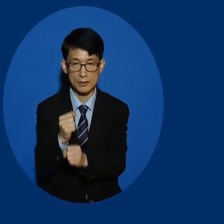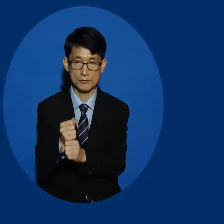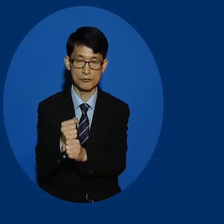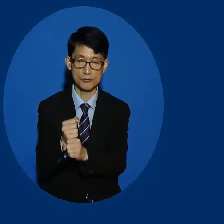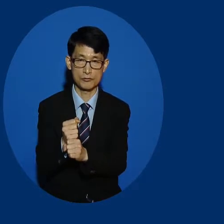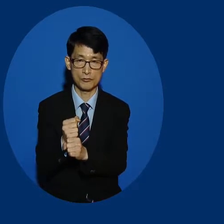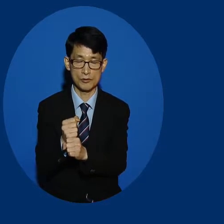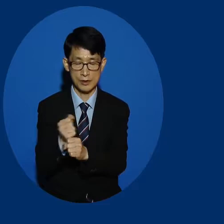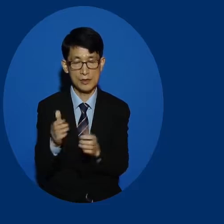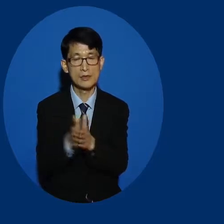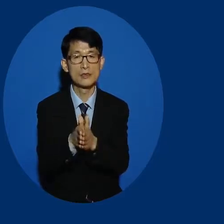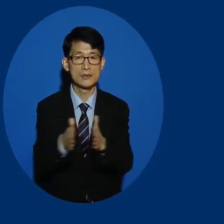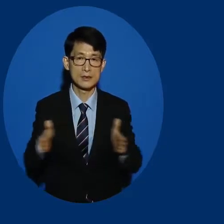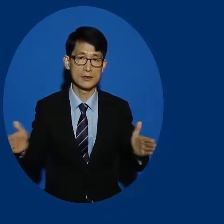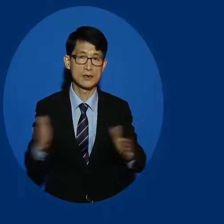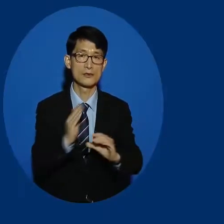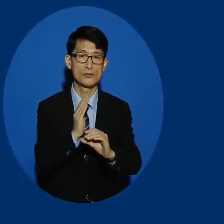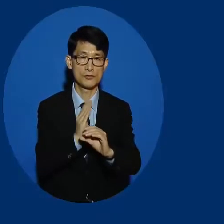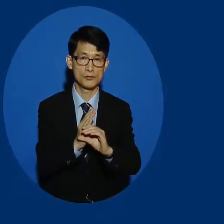시행해 오고 있습니다.